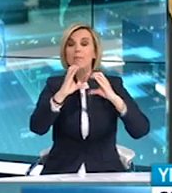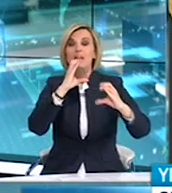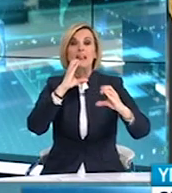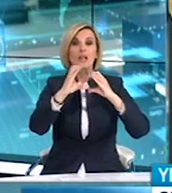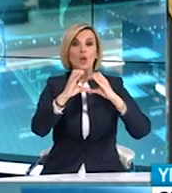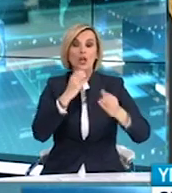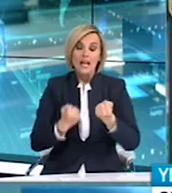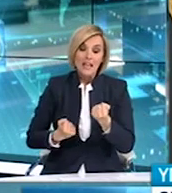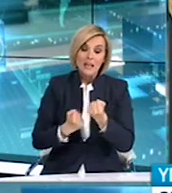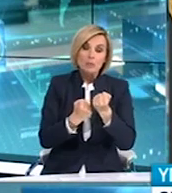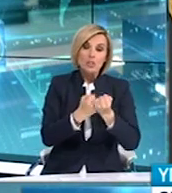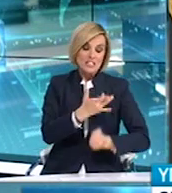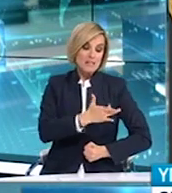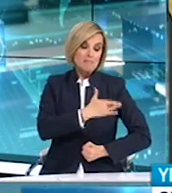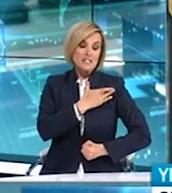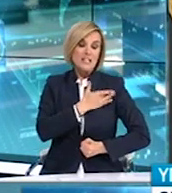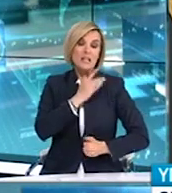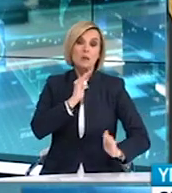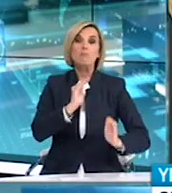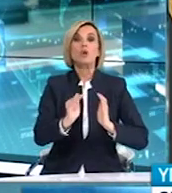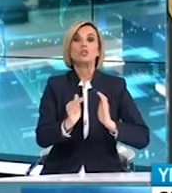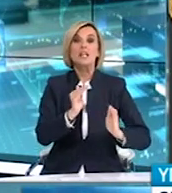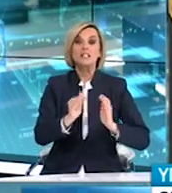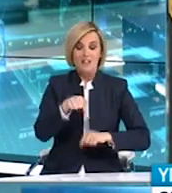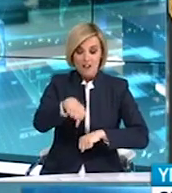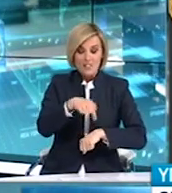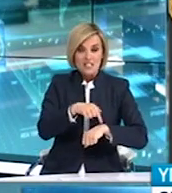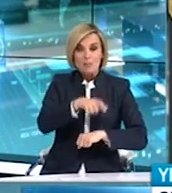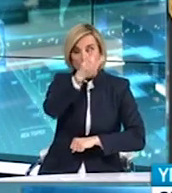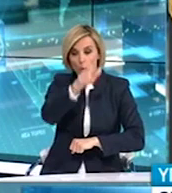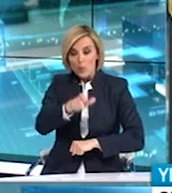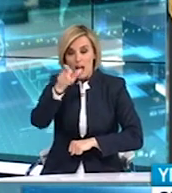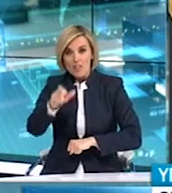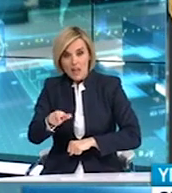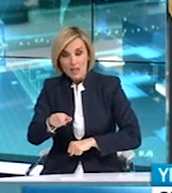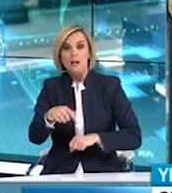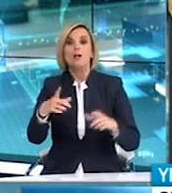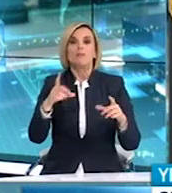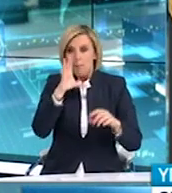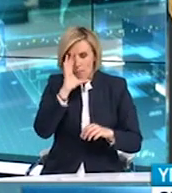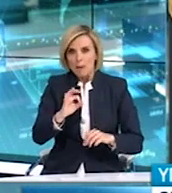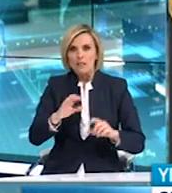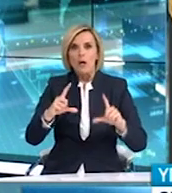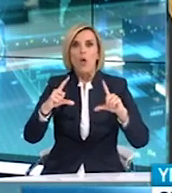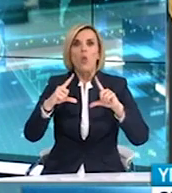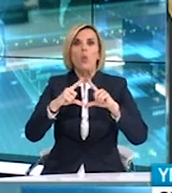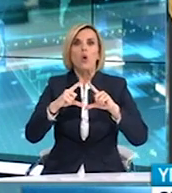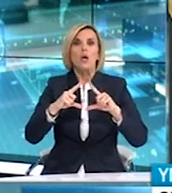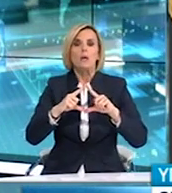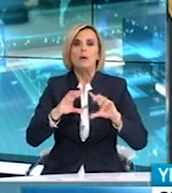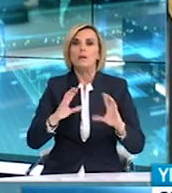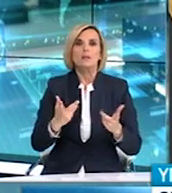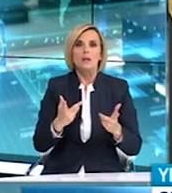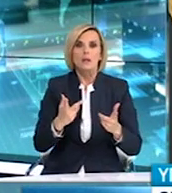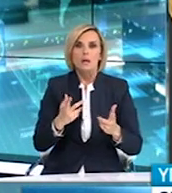στηρίζει και κάθε άτομο δοκιμάζει το ψυχισμό του σημαντικά αυτή την εποχή. Επίσης,